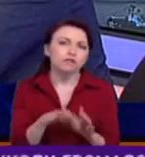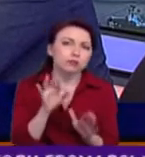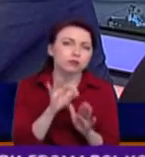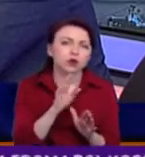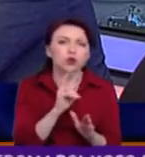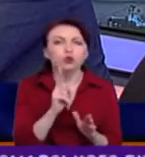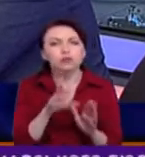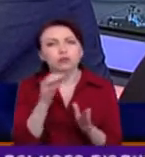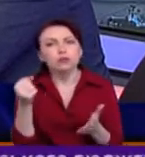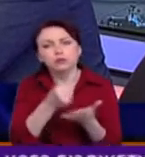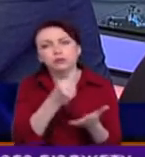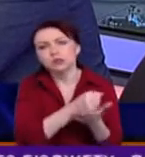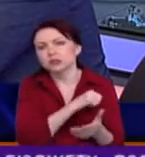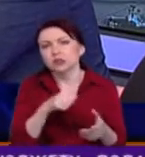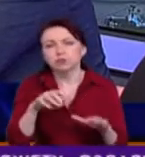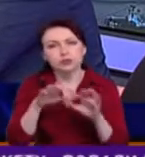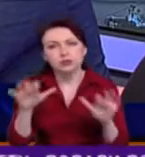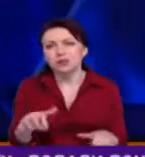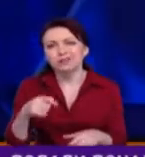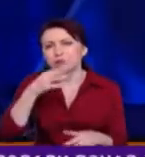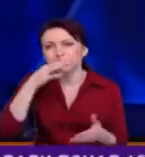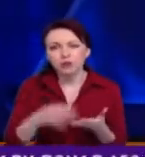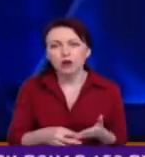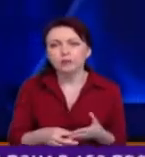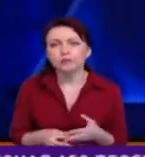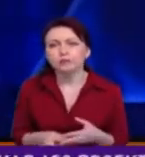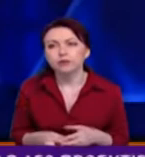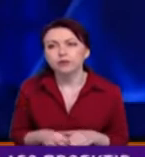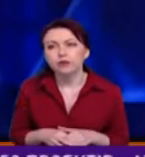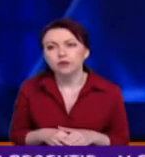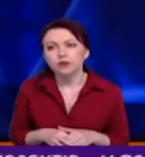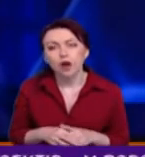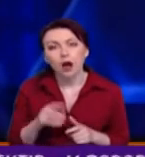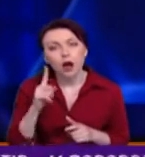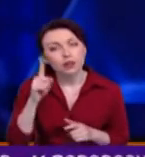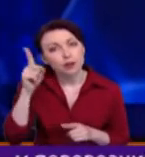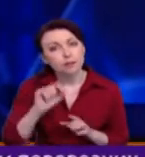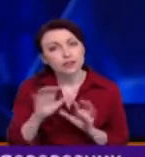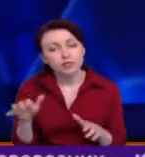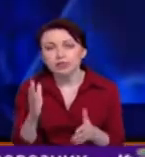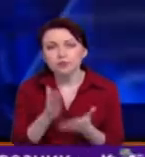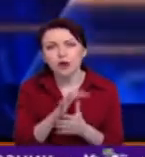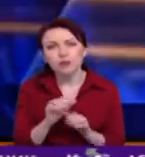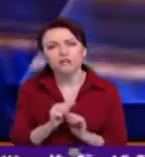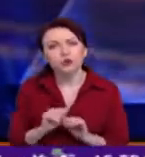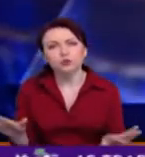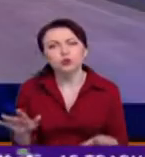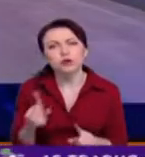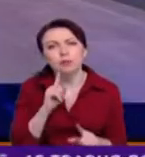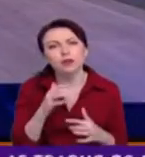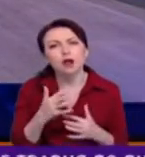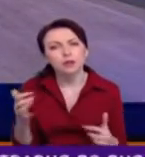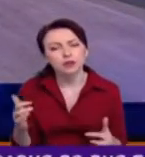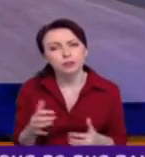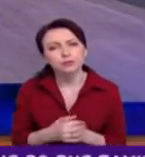буде на яких посадах, сам відповідає, з іншого боку, а там президент не має права розпускати парламент. Да? Що в нас так само дуже часто